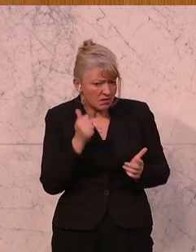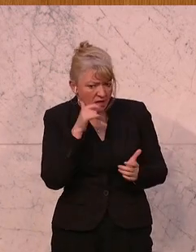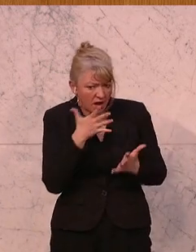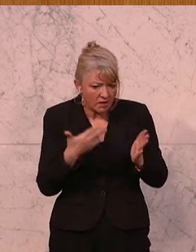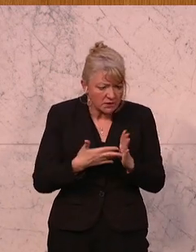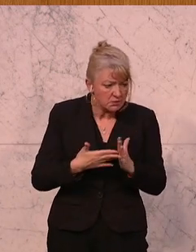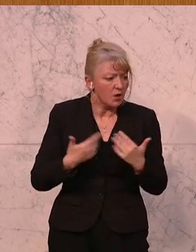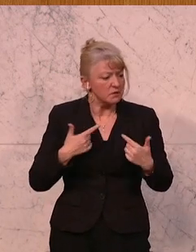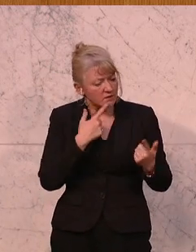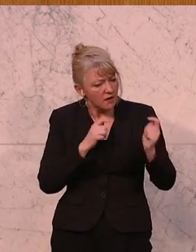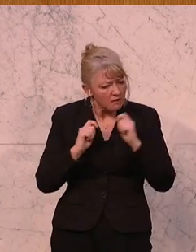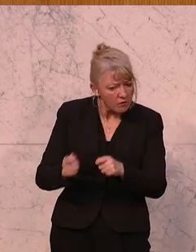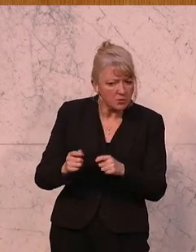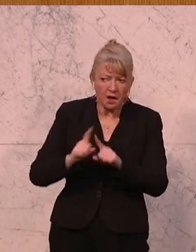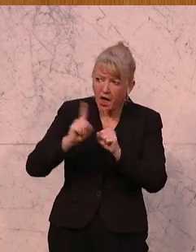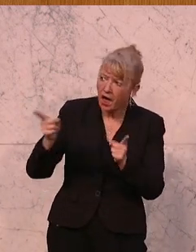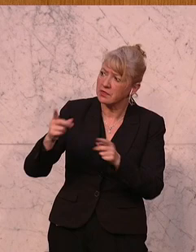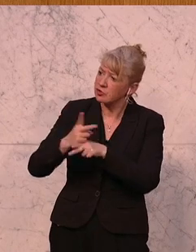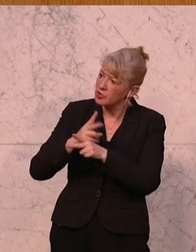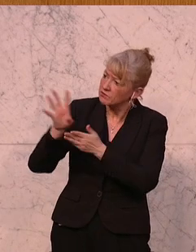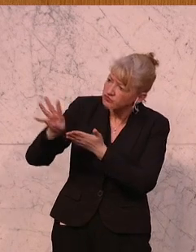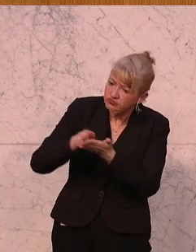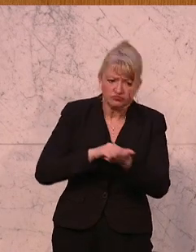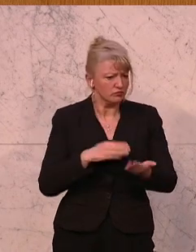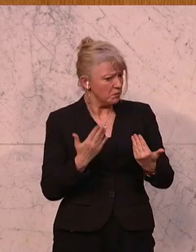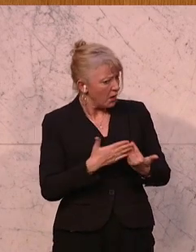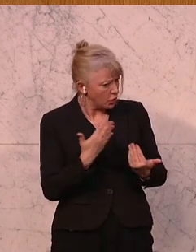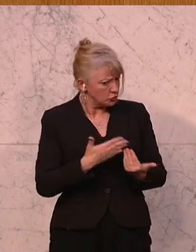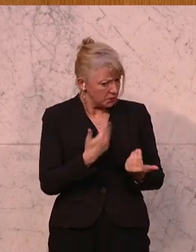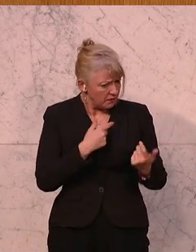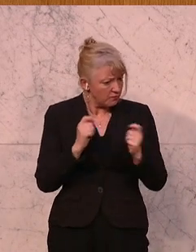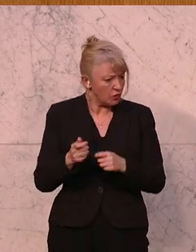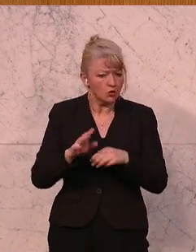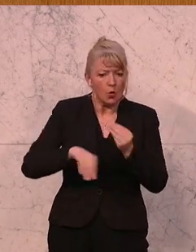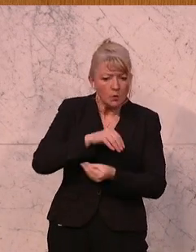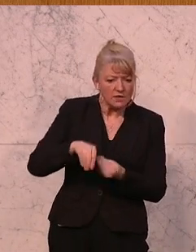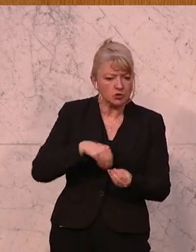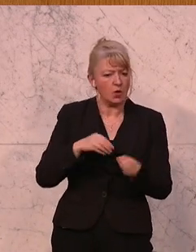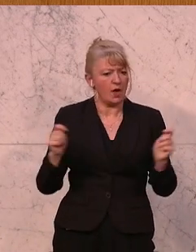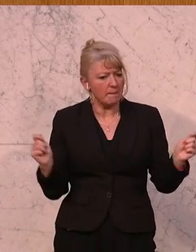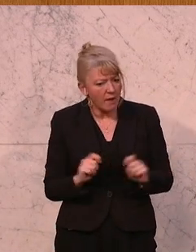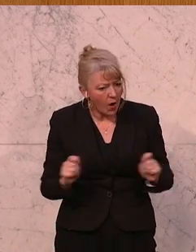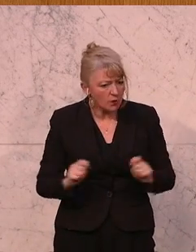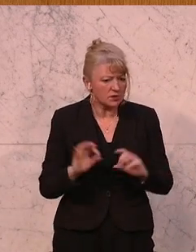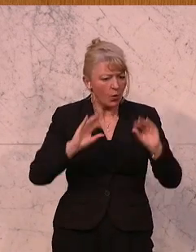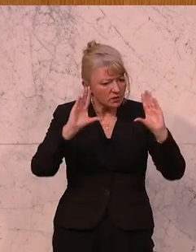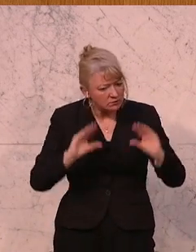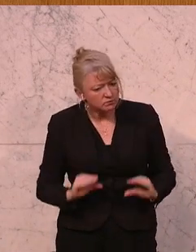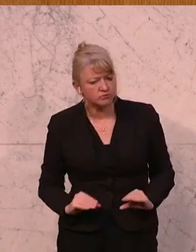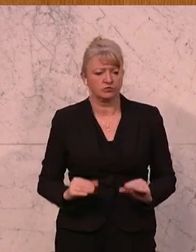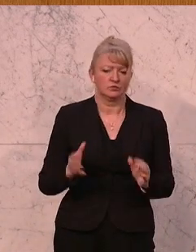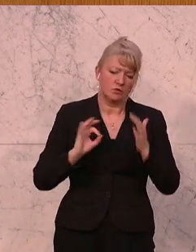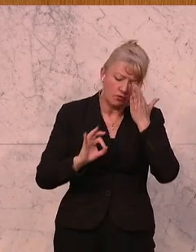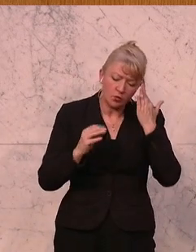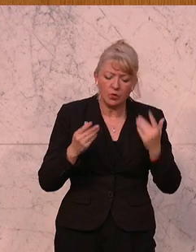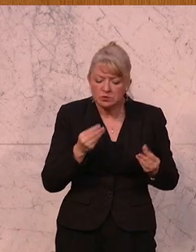gemacht, haben gesagt, nehmen wir uns doch ein Vorbild an anderen Staaten. Versuchen wir zum Beispiel, die Mehrwertsteuer auszusetzen und zu senken für die Güter